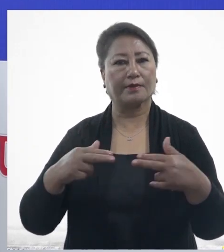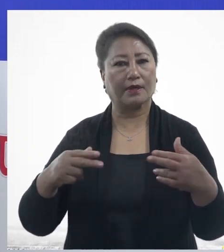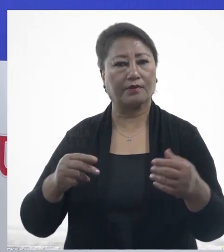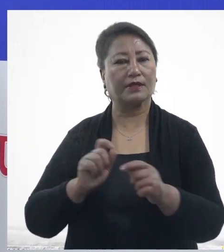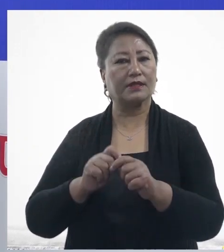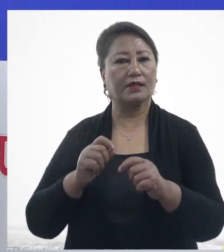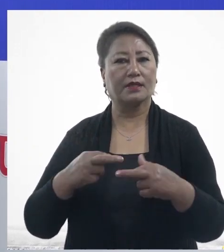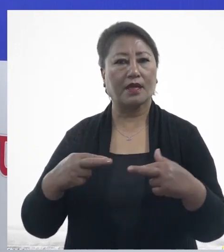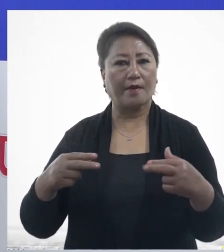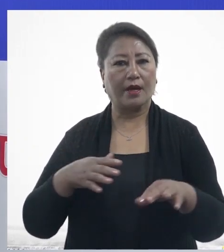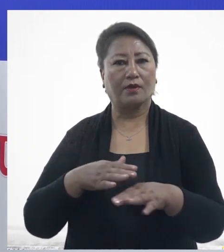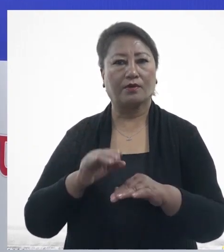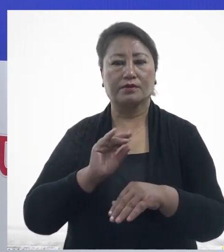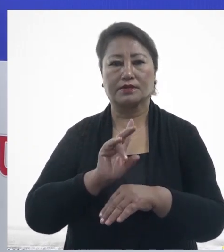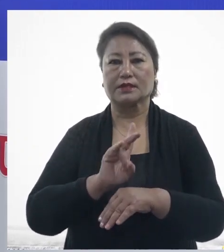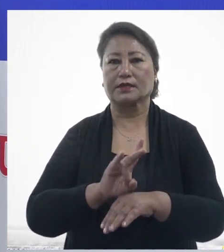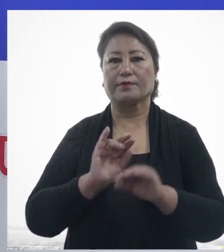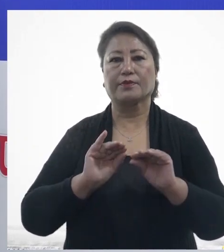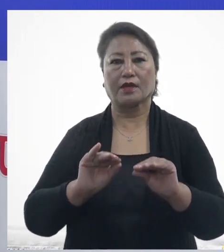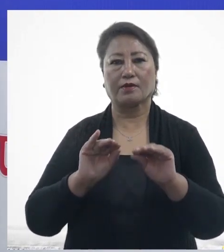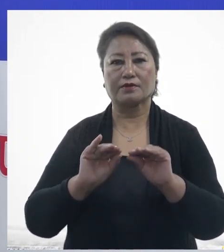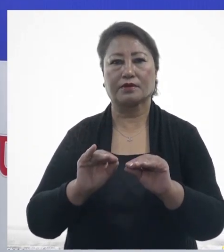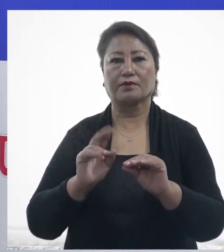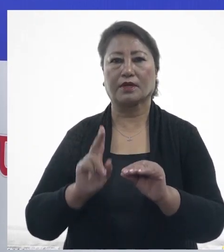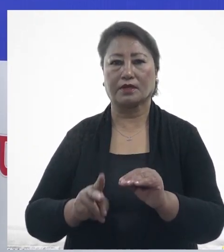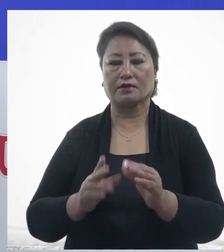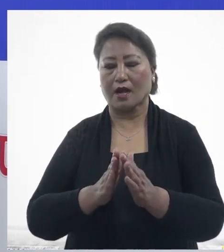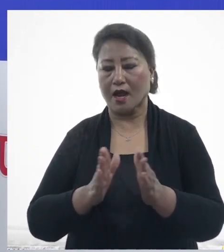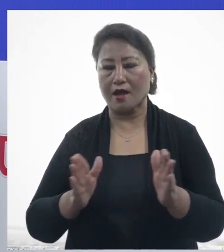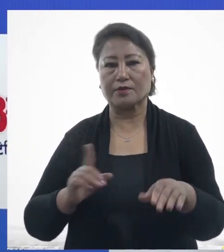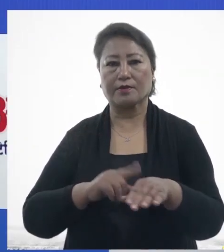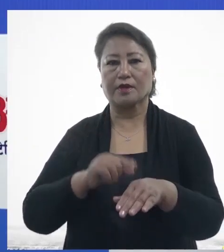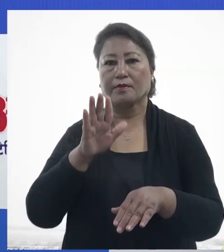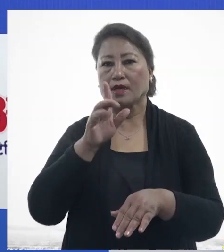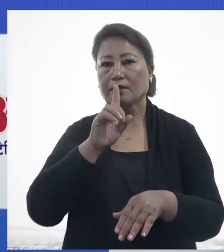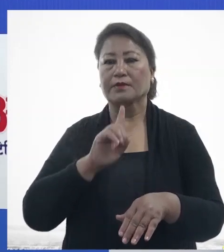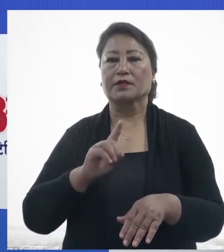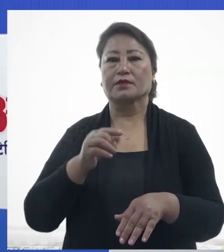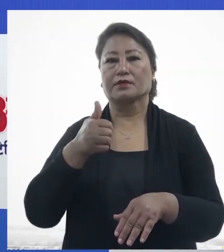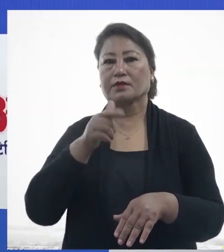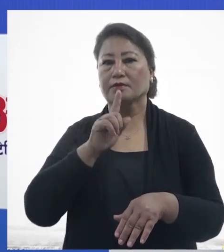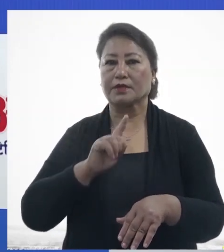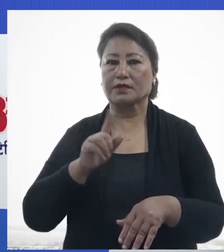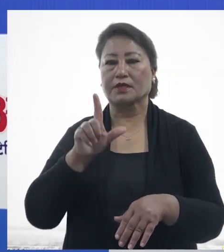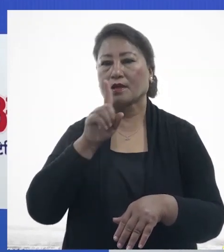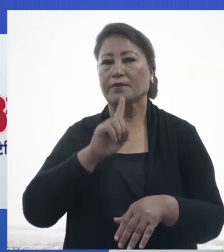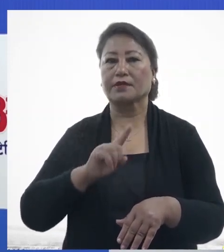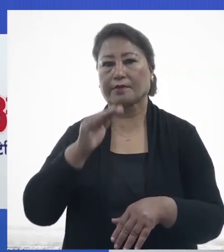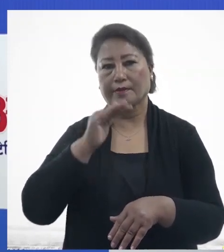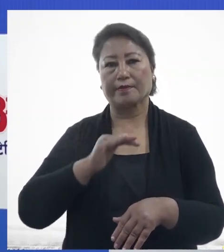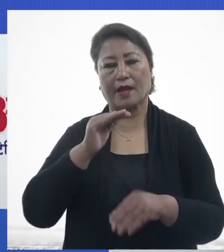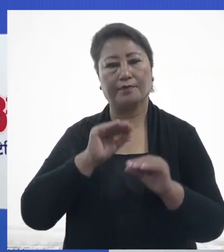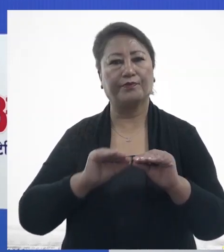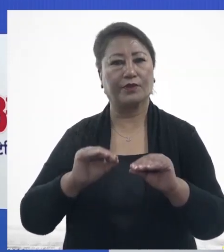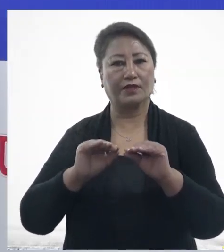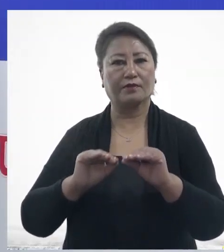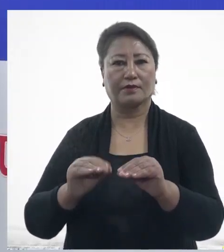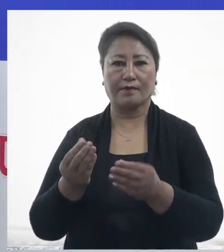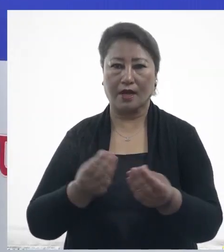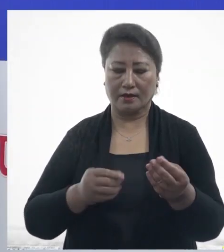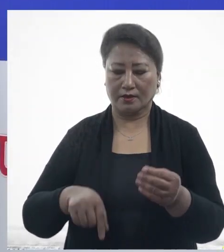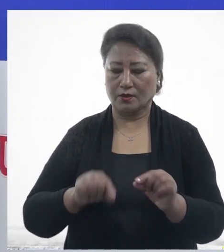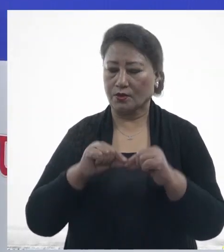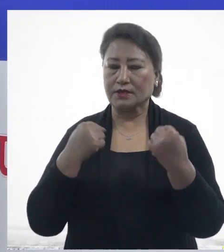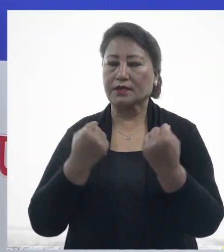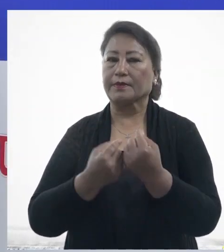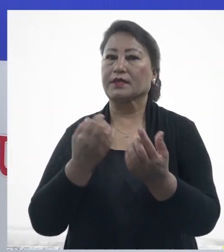हामीले सिप उहाँलाई सिकाउँछौँ। र हाम्रो सिपहरू चाहिँ प्रायः अलिक लङ टर्मको हुन्छ, हामीले चाहिँ 5 वर्ष, 6 वर्ष, 7 वर्षसम्मको तालिमहरू पनि दिन्छौँ। किनभने हामीले चाहिँ अलिकति यो क्षेत्रमा हामी